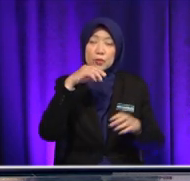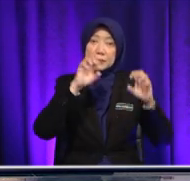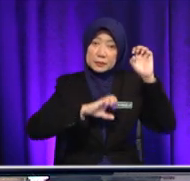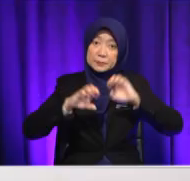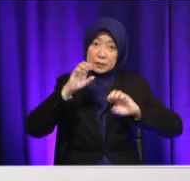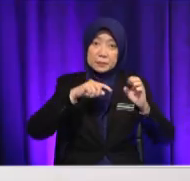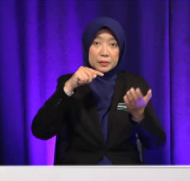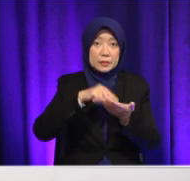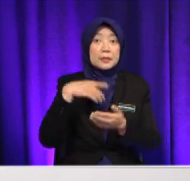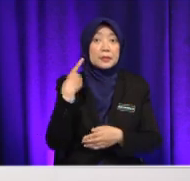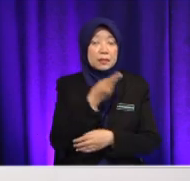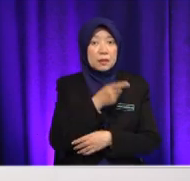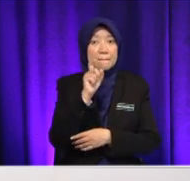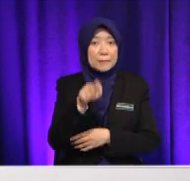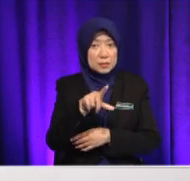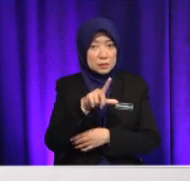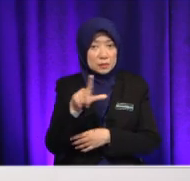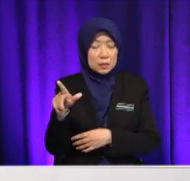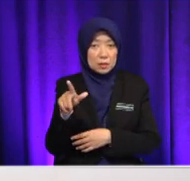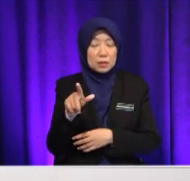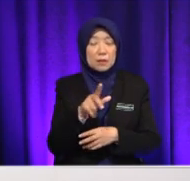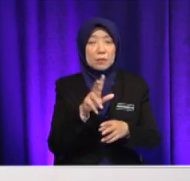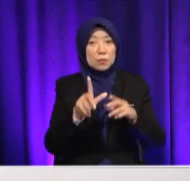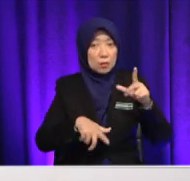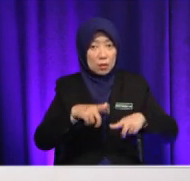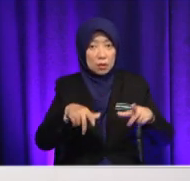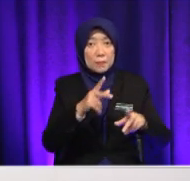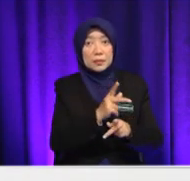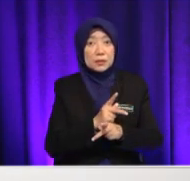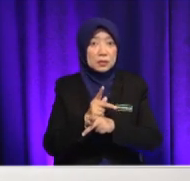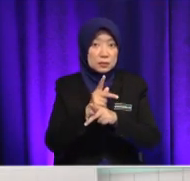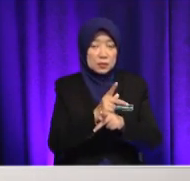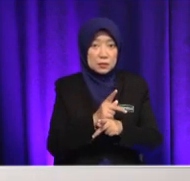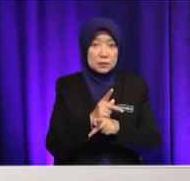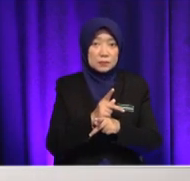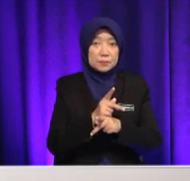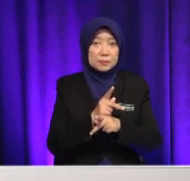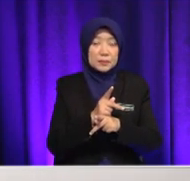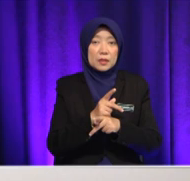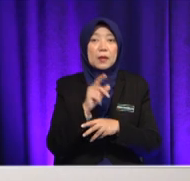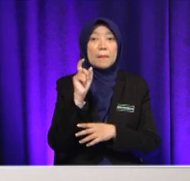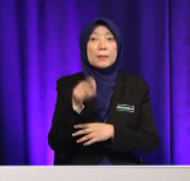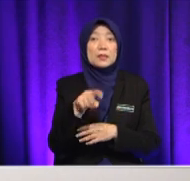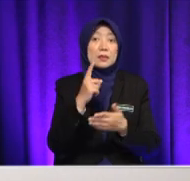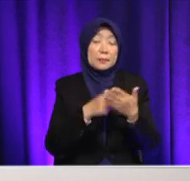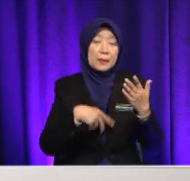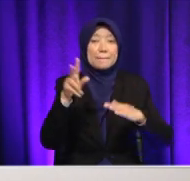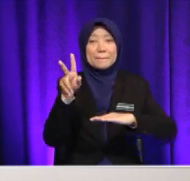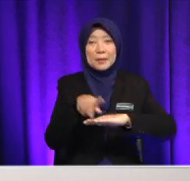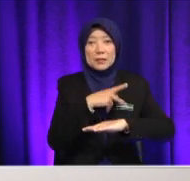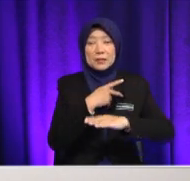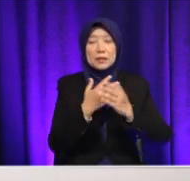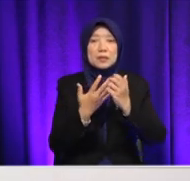Saya rasa kita kena lakukan langkah berjaga-jaga. Kalau tak silap saya, yang ini, cikgu. Kita kena